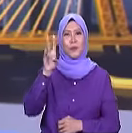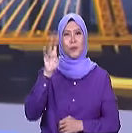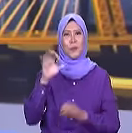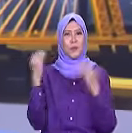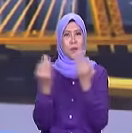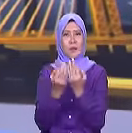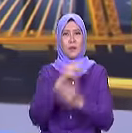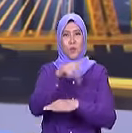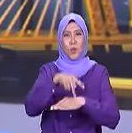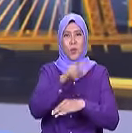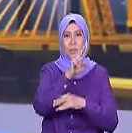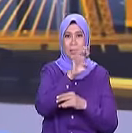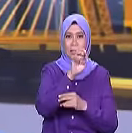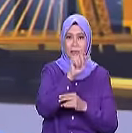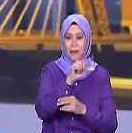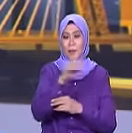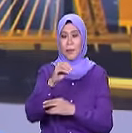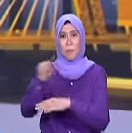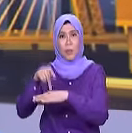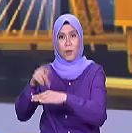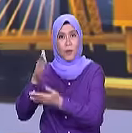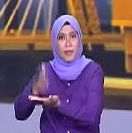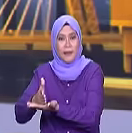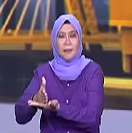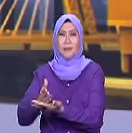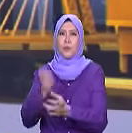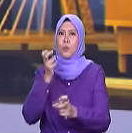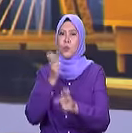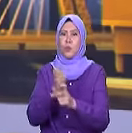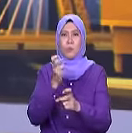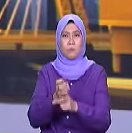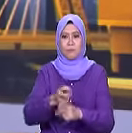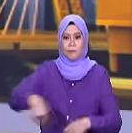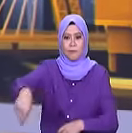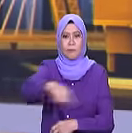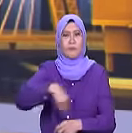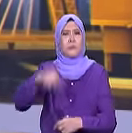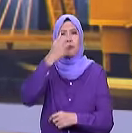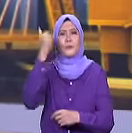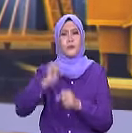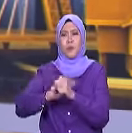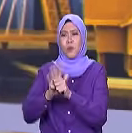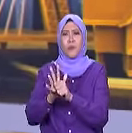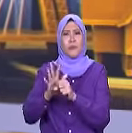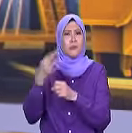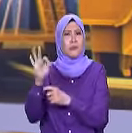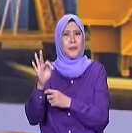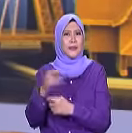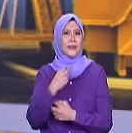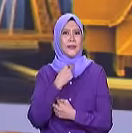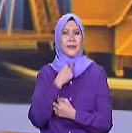di Pulau Redang dan Pulau Perhentian hidup dalam kesukaran kerana terjejas pendapatan akibat pandemik